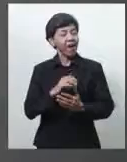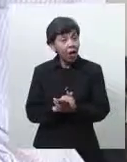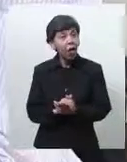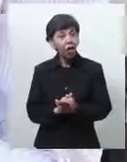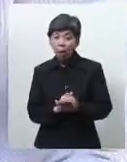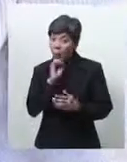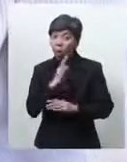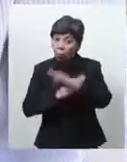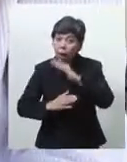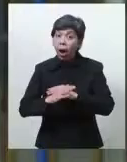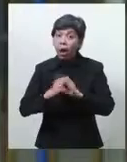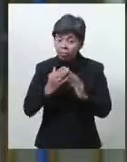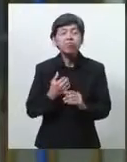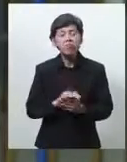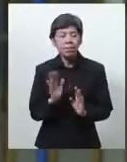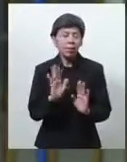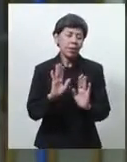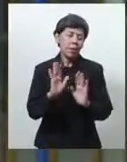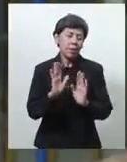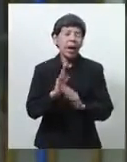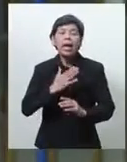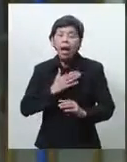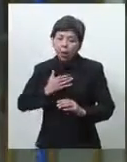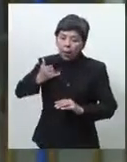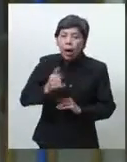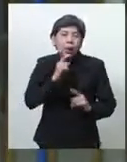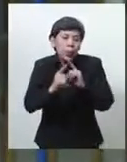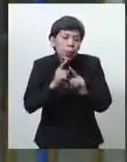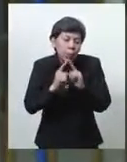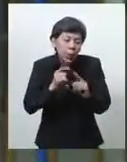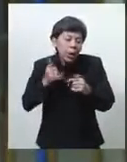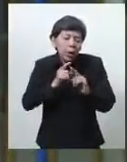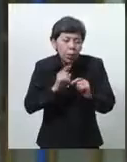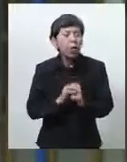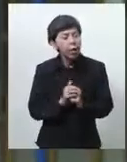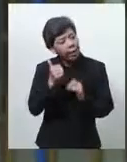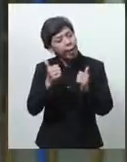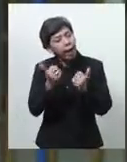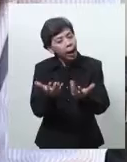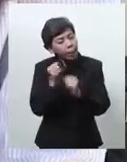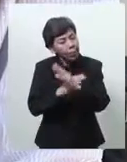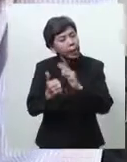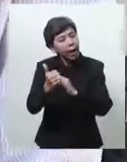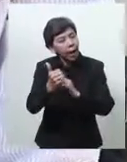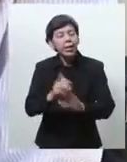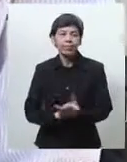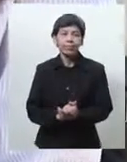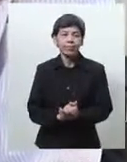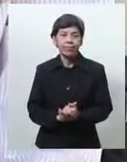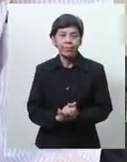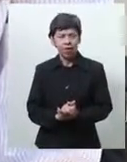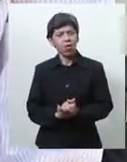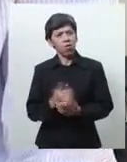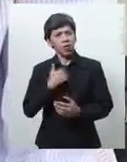เขาสเปคมาเลยเหรอว่าต้องการคนพิการด้วย ไม่ครับแต่เขา แต่เราเข้ามาคุยก่อน ใช่ครับมาคุยก่อนครับเขาบอกโอเค แสดงว่าเขาก็เปิดรับ